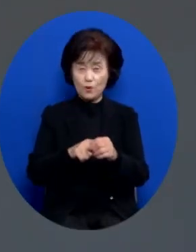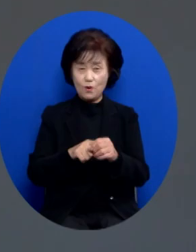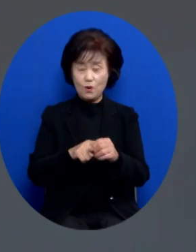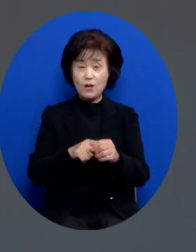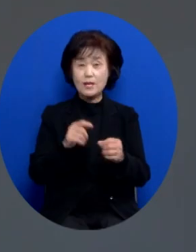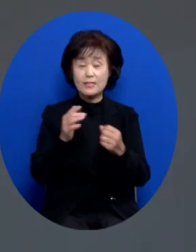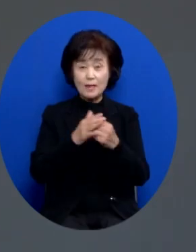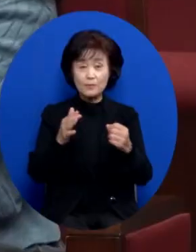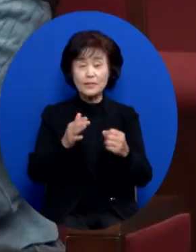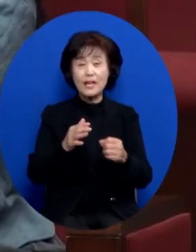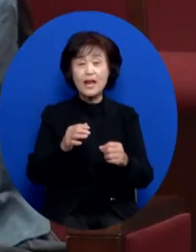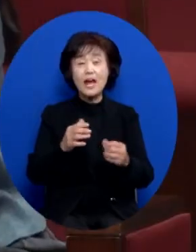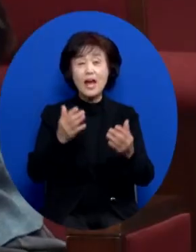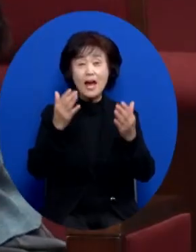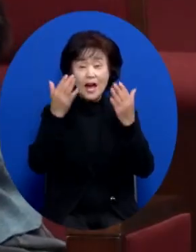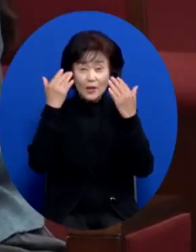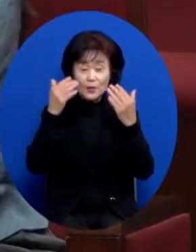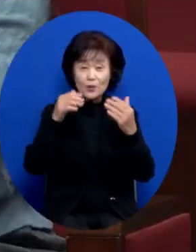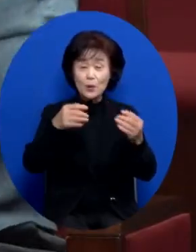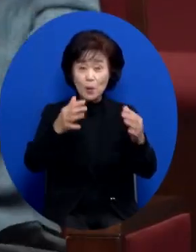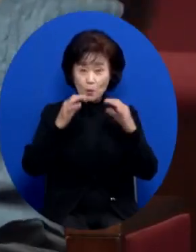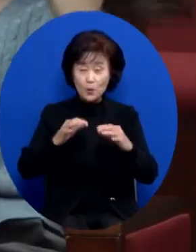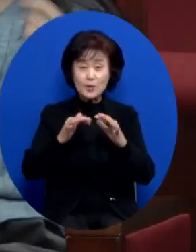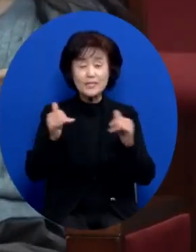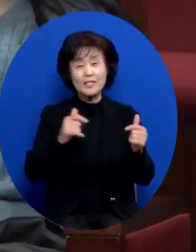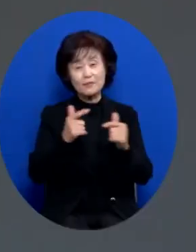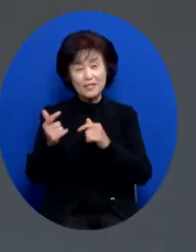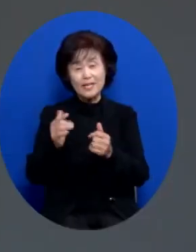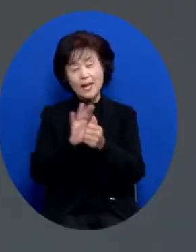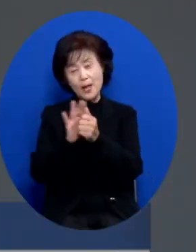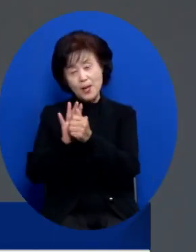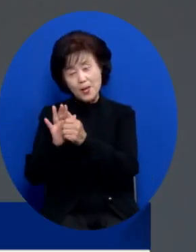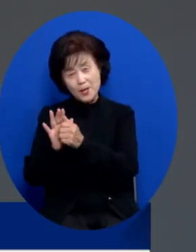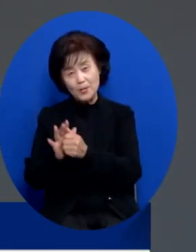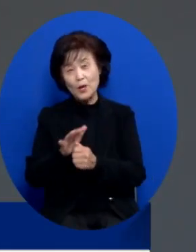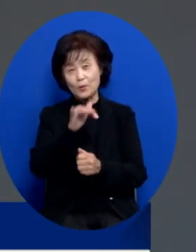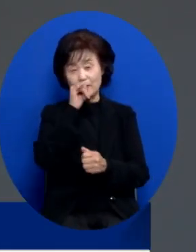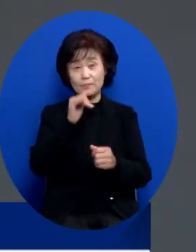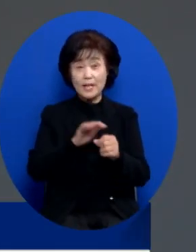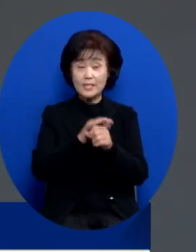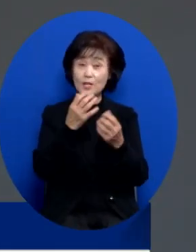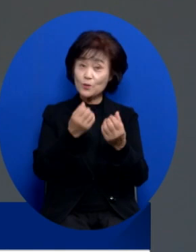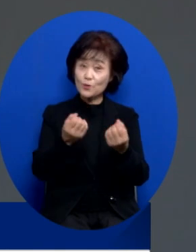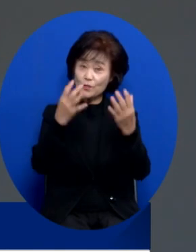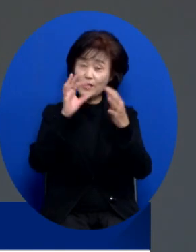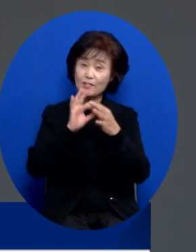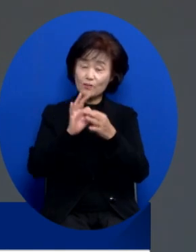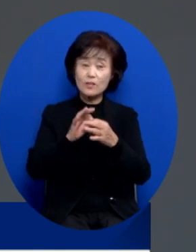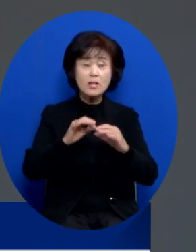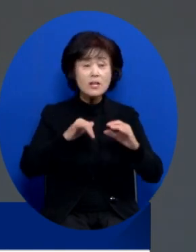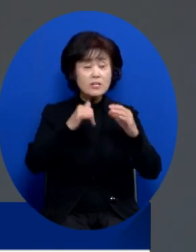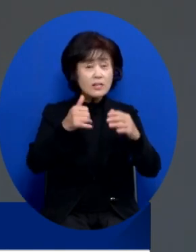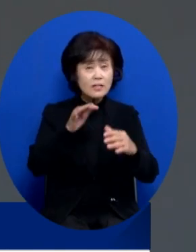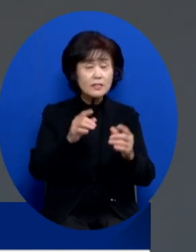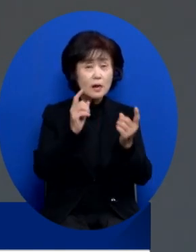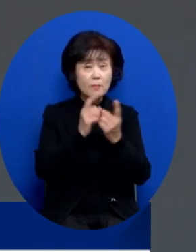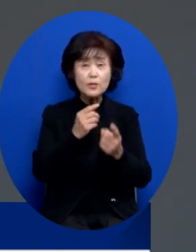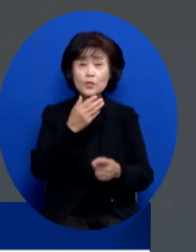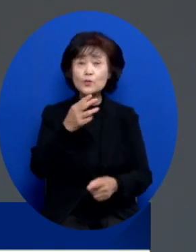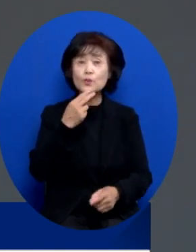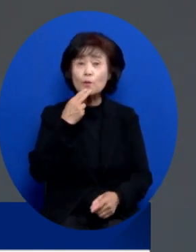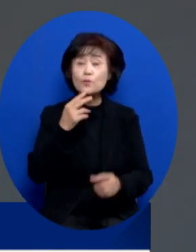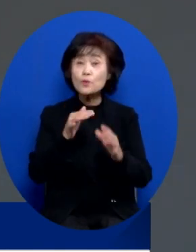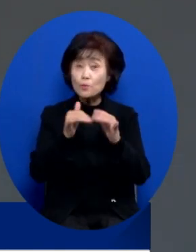예수 사랑 가득한 격려도 아끼지 않습니다. 사랑 축제를 통해서 세상에서 만날 수 없는 분, 또